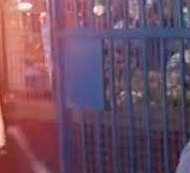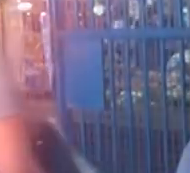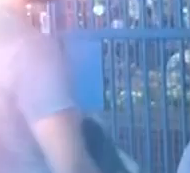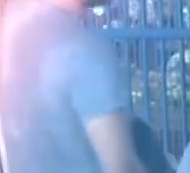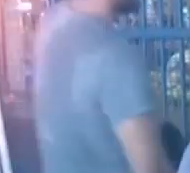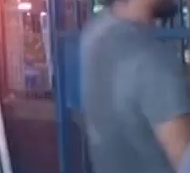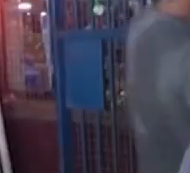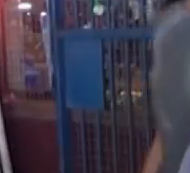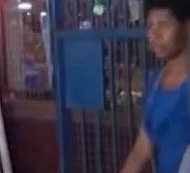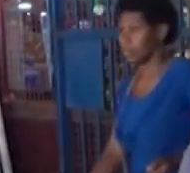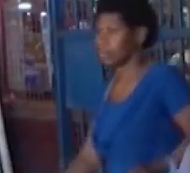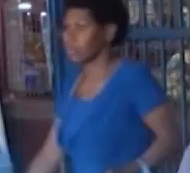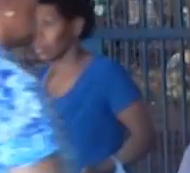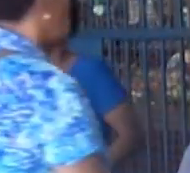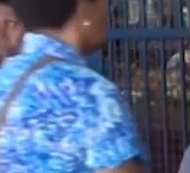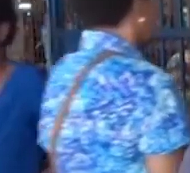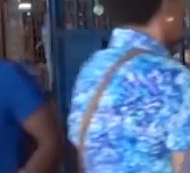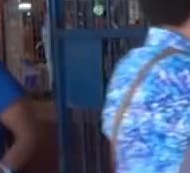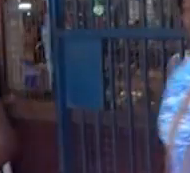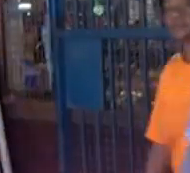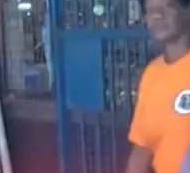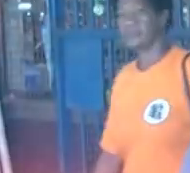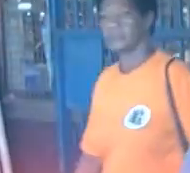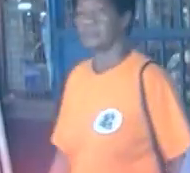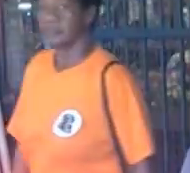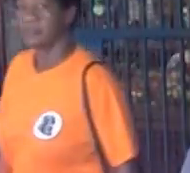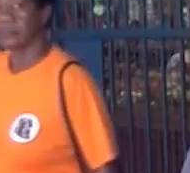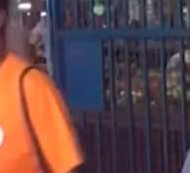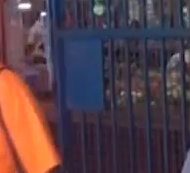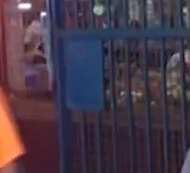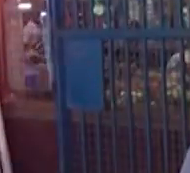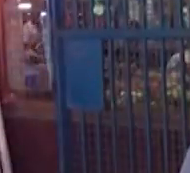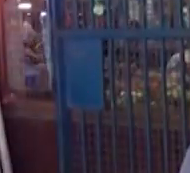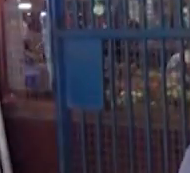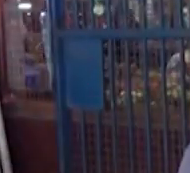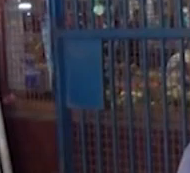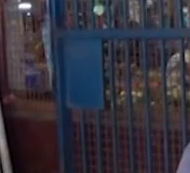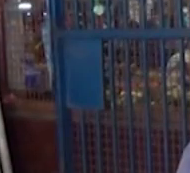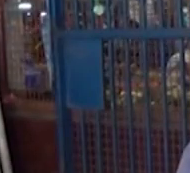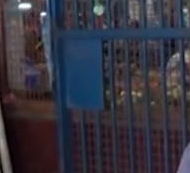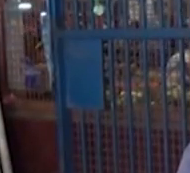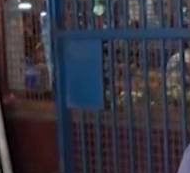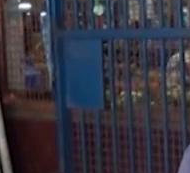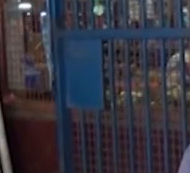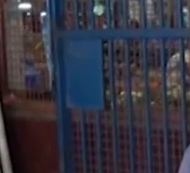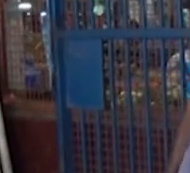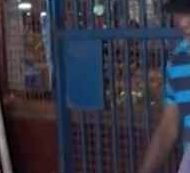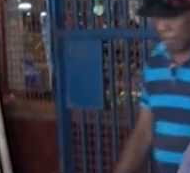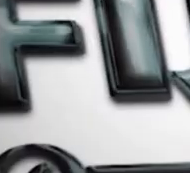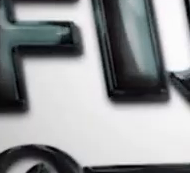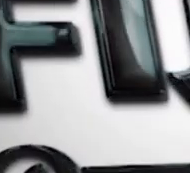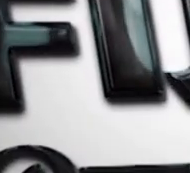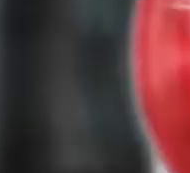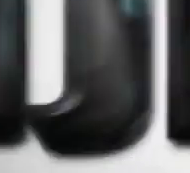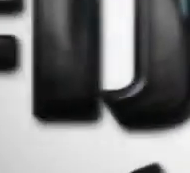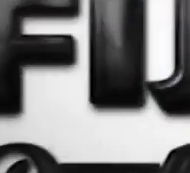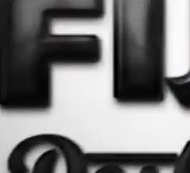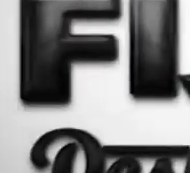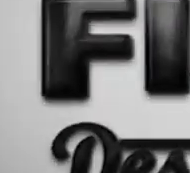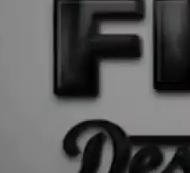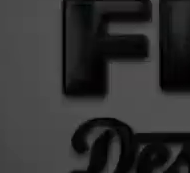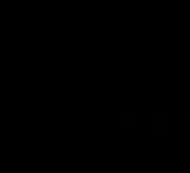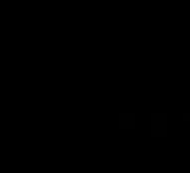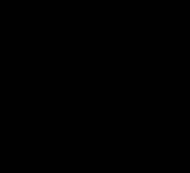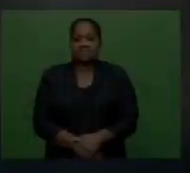कुमार स्वामी नायक गोंगो अलुगु लटोका रेडियो फीजी 2 में पुराना गाना लगे हमें बहुत अच्छा लगे। रेडियो फीजी